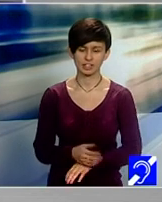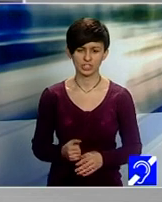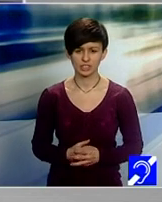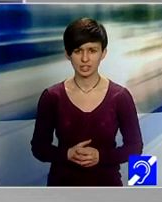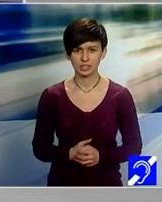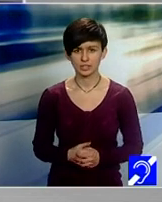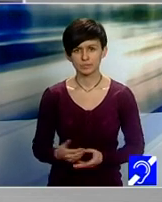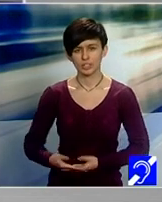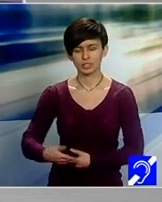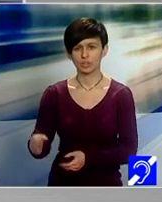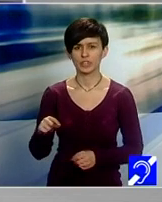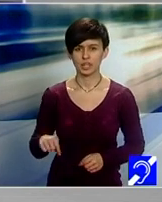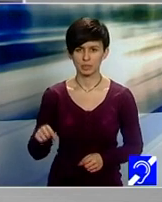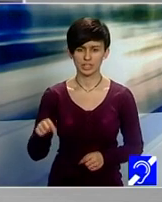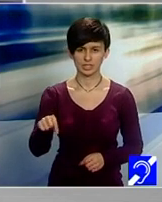oferim semințele gratuit.